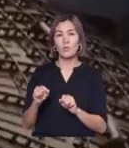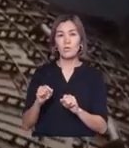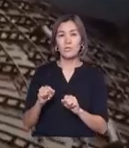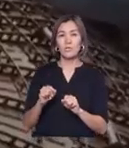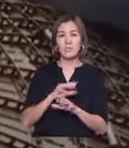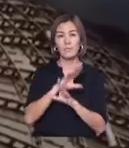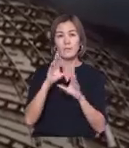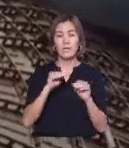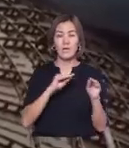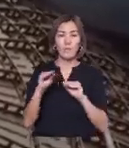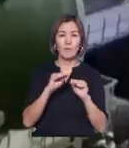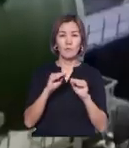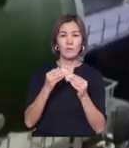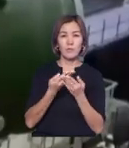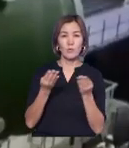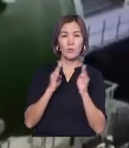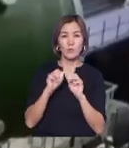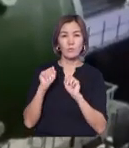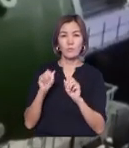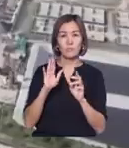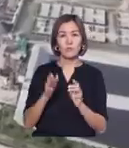қабықшаларымен жабдықталады.